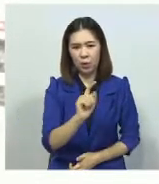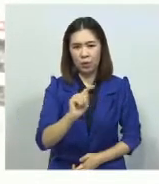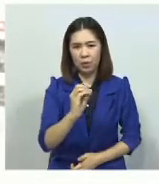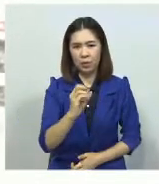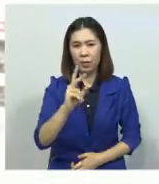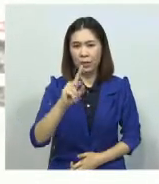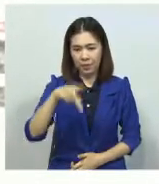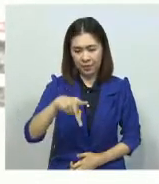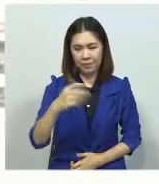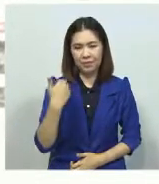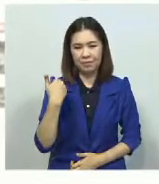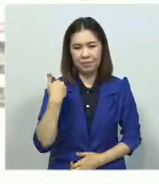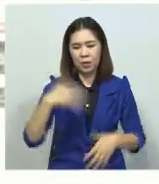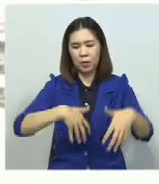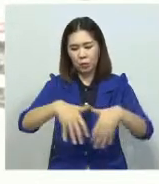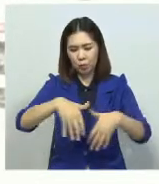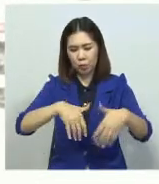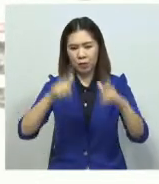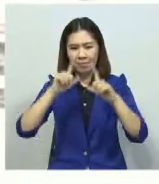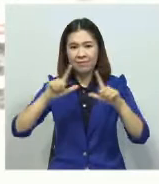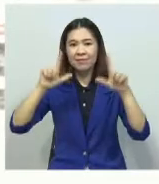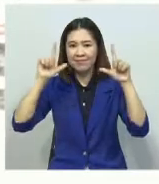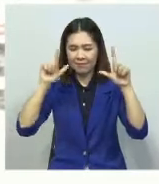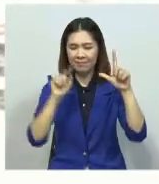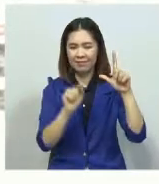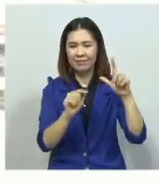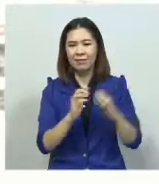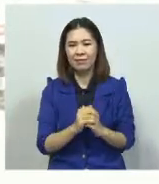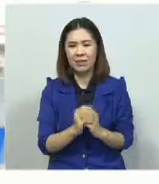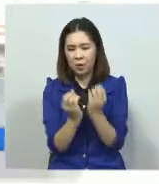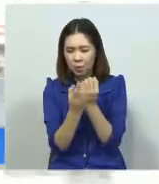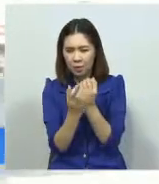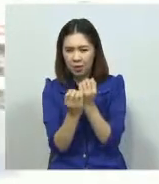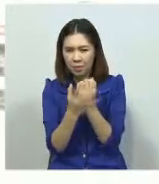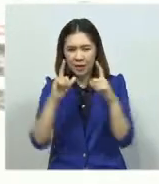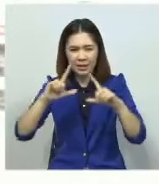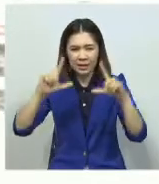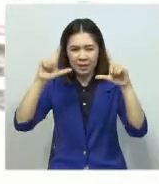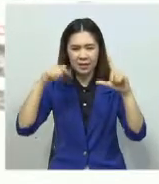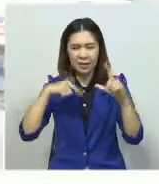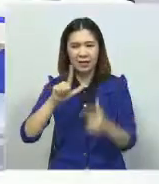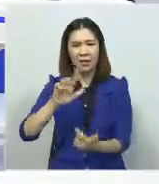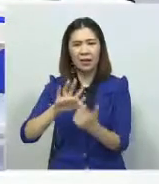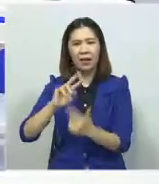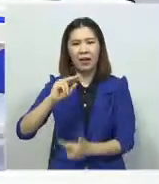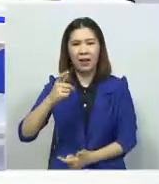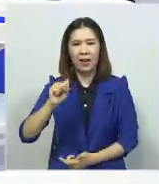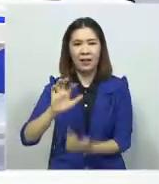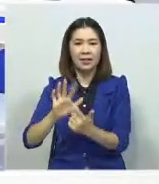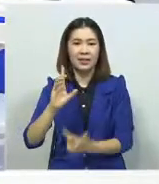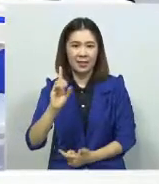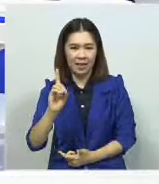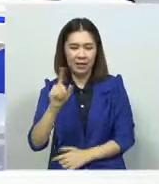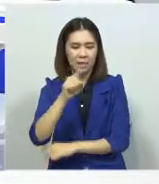ซึ่งเป็นชุมชนที่มีความเป็นอัตลักษณ์นะคะที่สำคัญค่ะมีผลไม้ที่ขึ้นชื่ออย่างเช่นลังสาดเป็นต้นค่ะและในช่